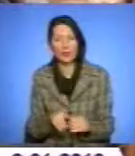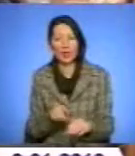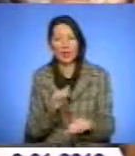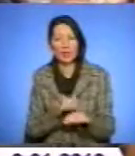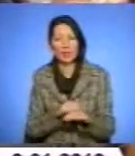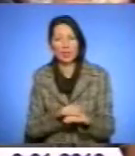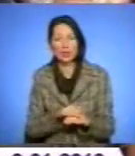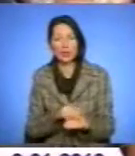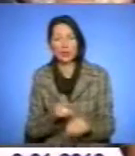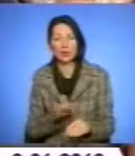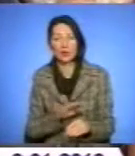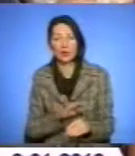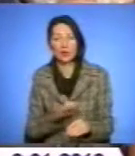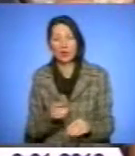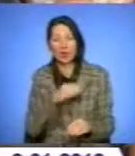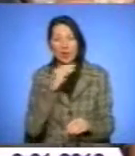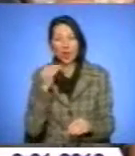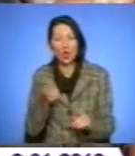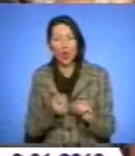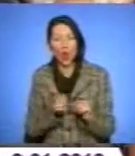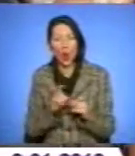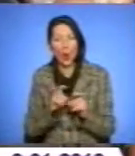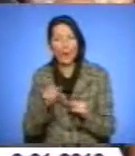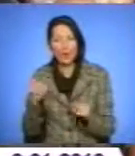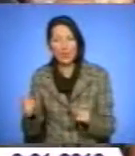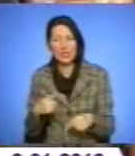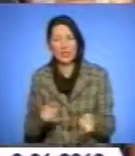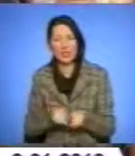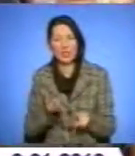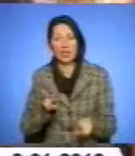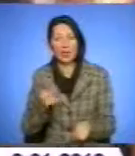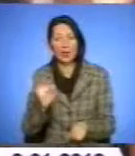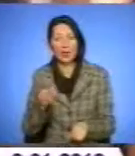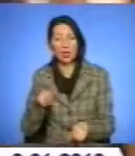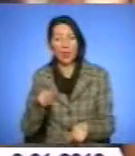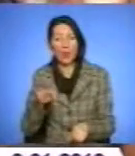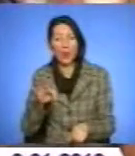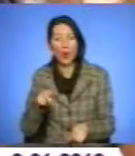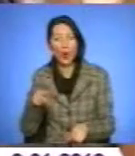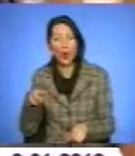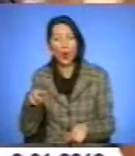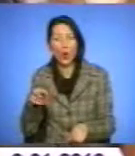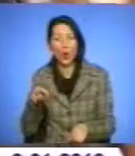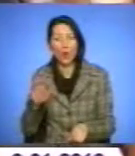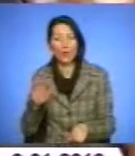фактично чимало борців, таких як Омелян Польовий, були тим